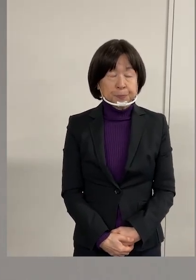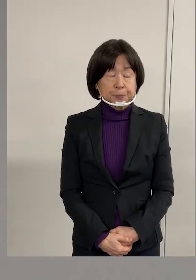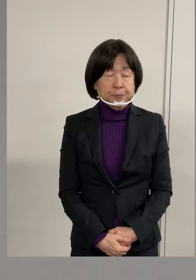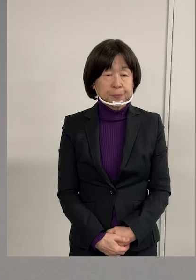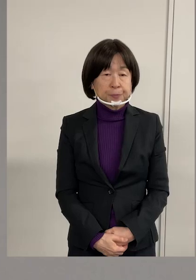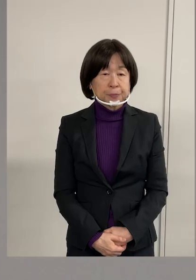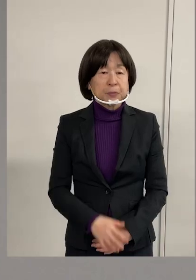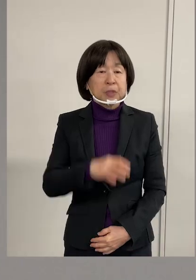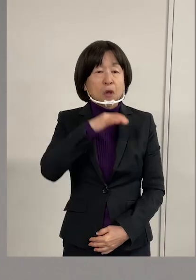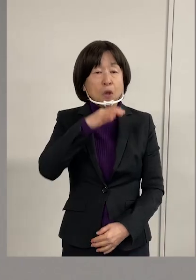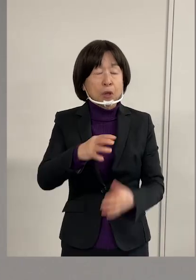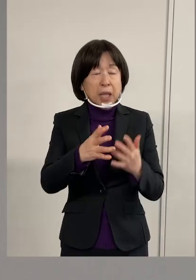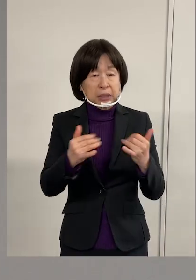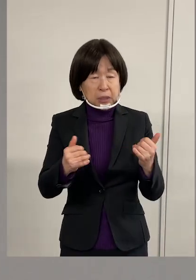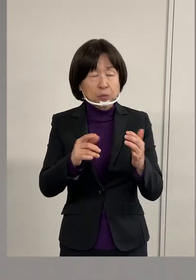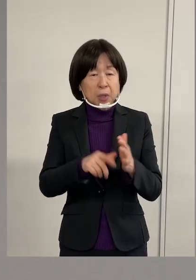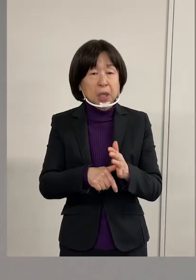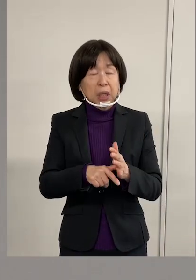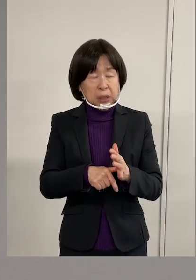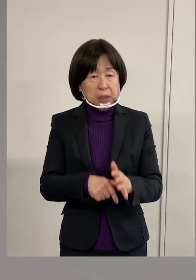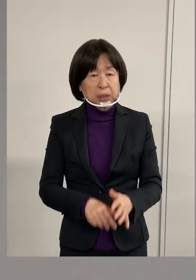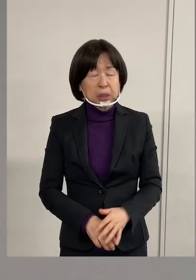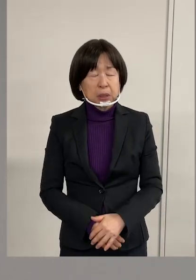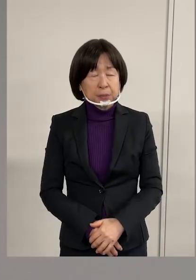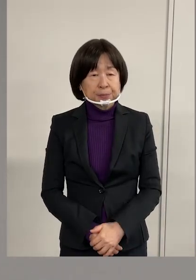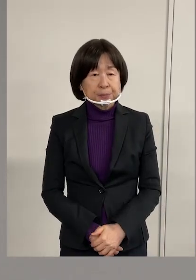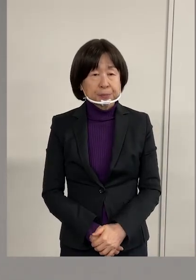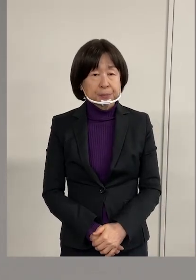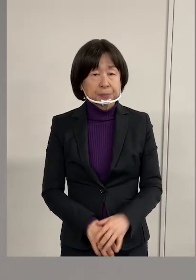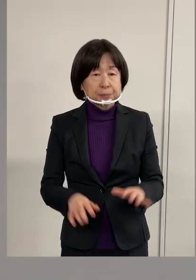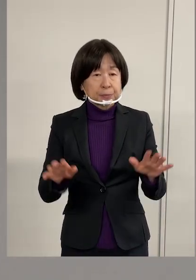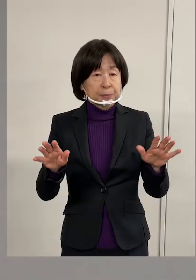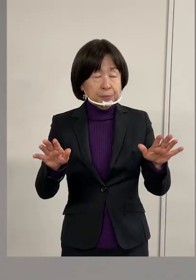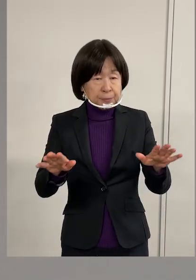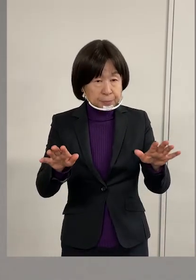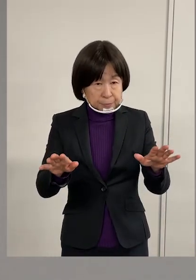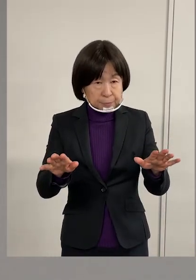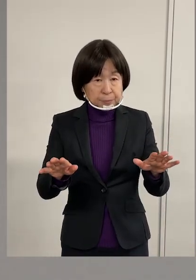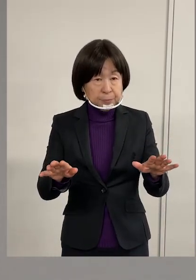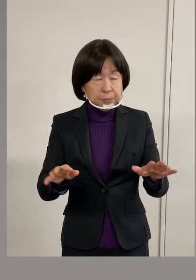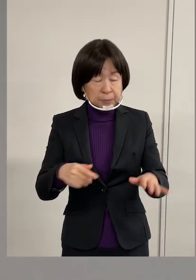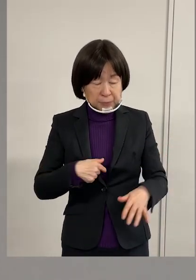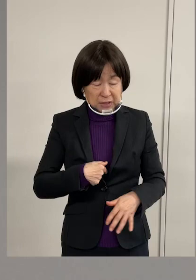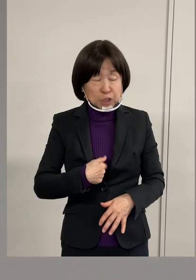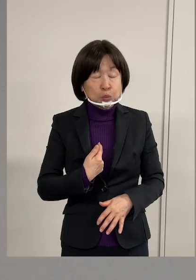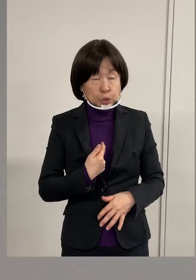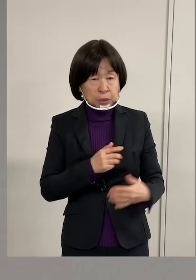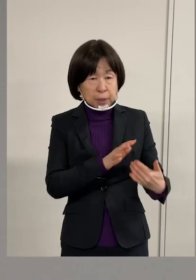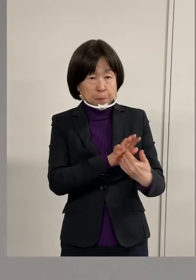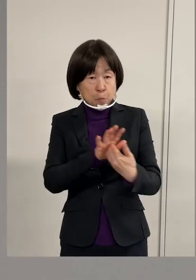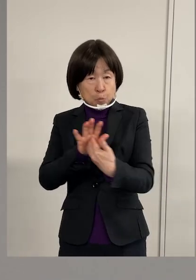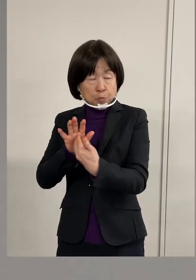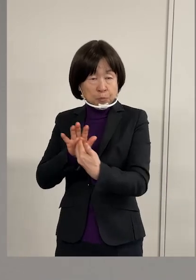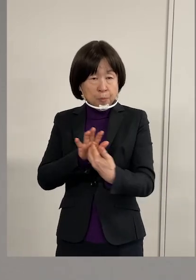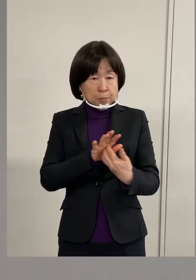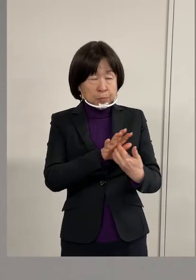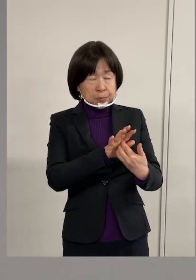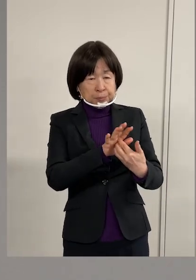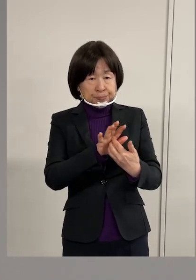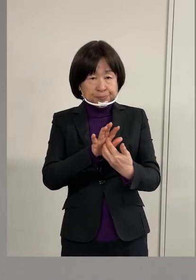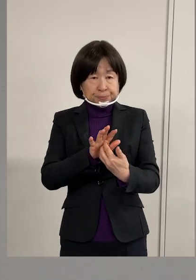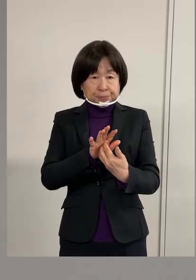特に高齢者の方々っていうのは、多分、今の段階で言うと、まだ自己防衛の意識高いと思う